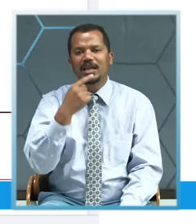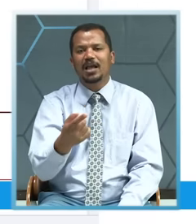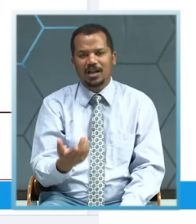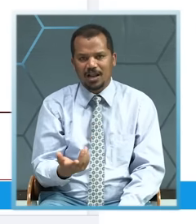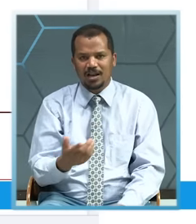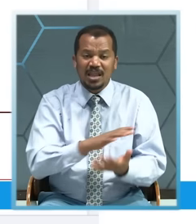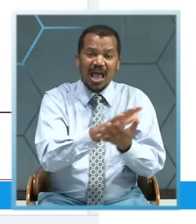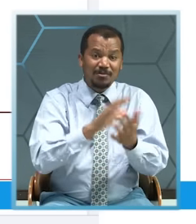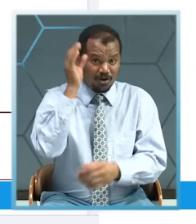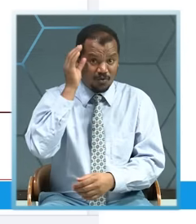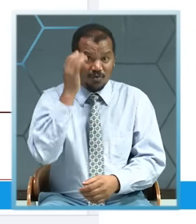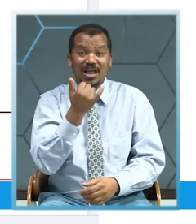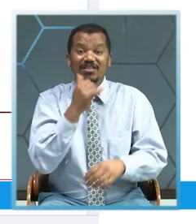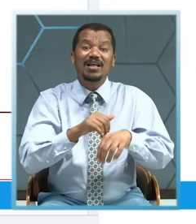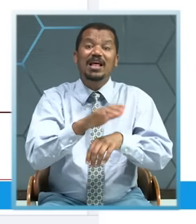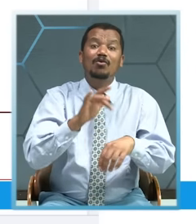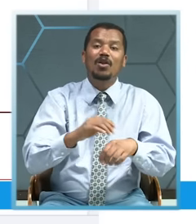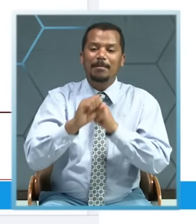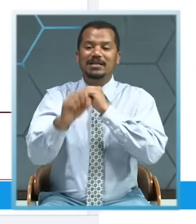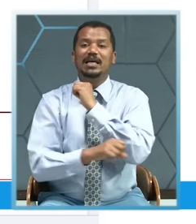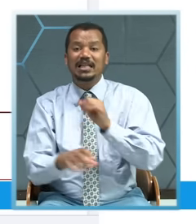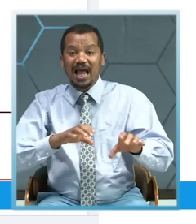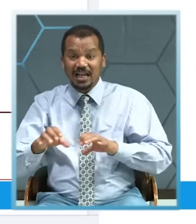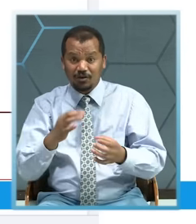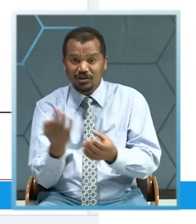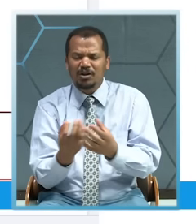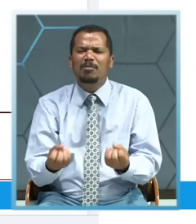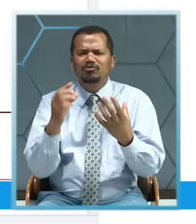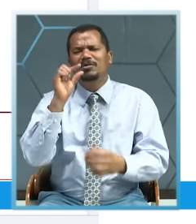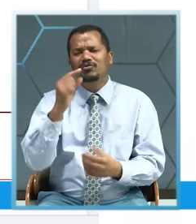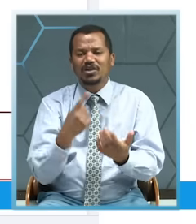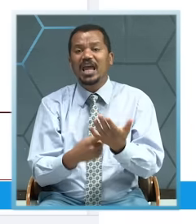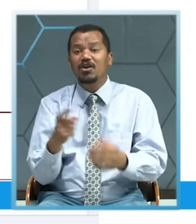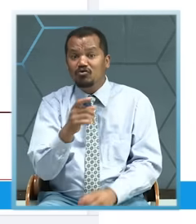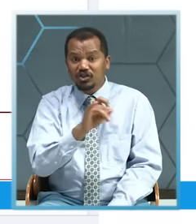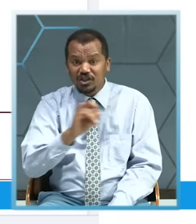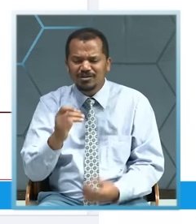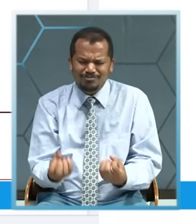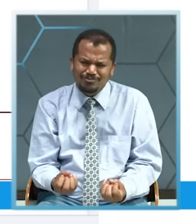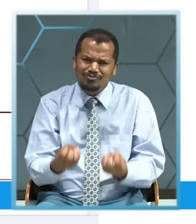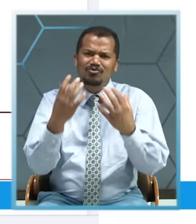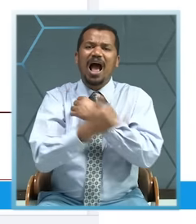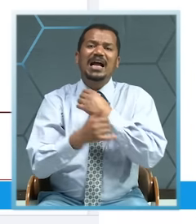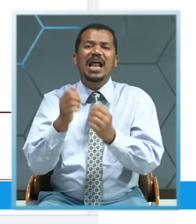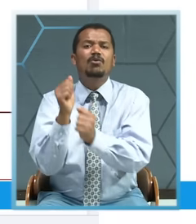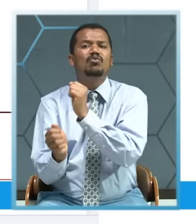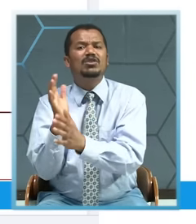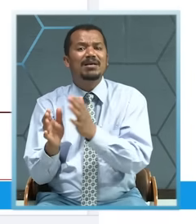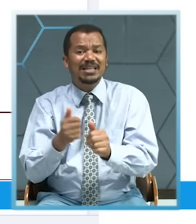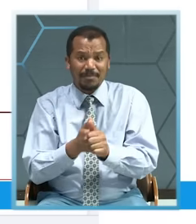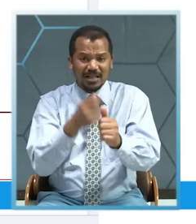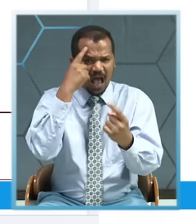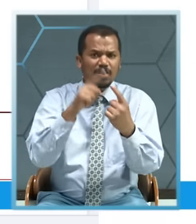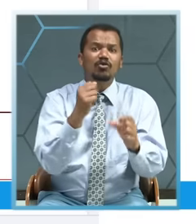ሰነድ ያብራራል። የአሸባሪ ህወሓት የጥፋት ተልእኮ ላይ መሰረት ያደረገው ሰነድ ከብዙ በጥቂቱ ይህ ይሁን እንጂ በርካታ ሀገራዊ